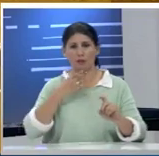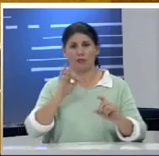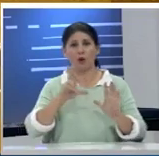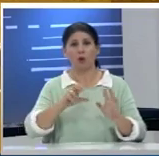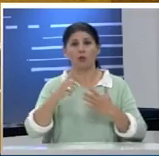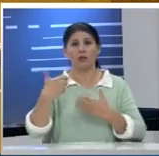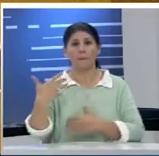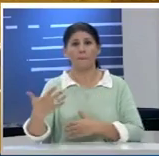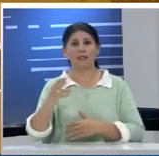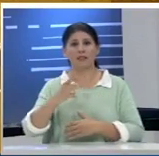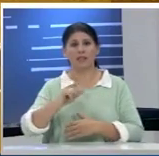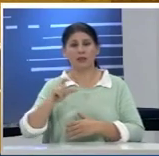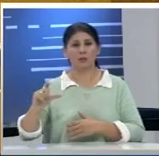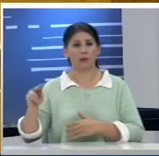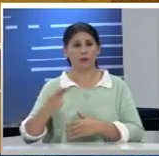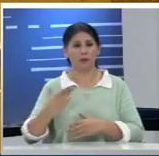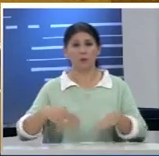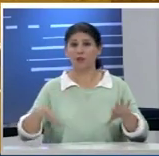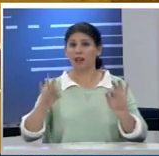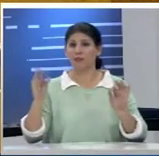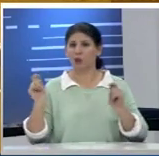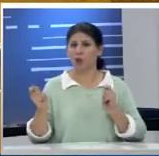ευρώ. Πότε ξεκίνησε το γλέντι?